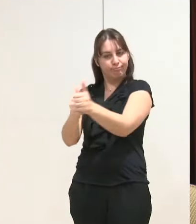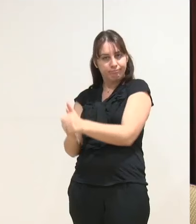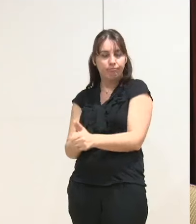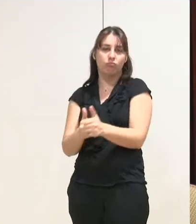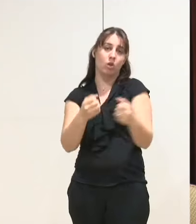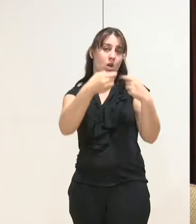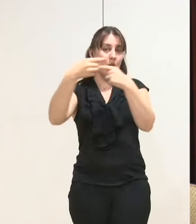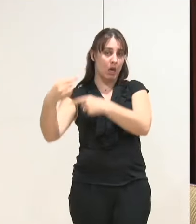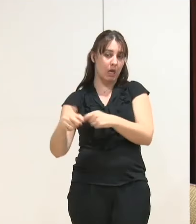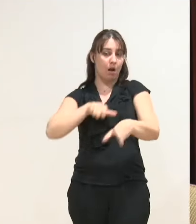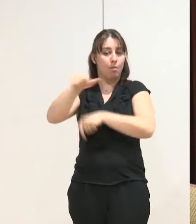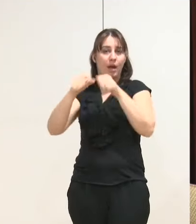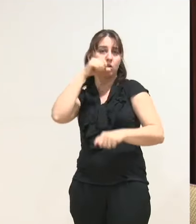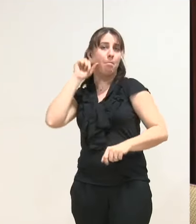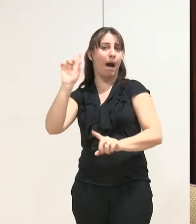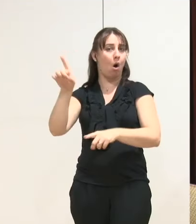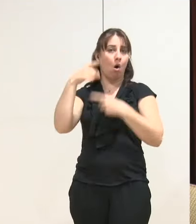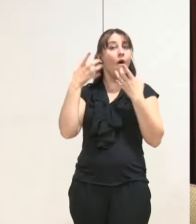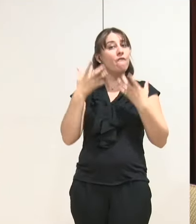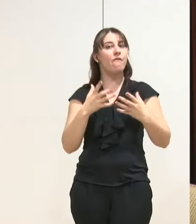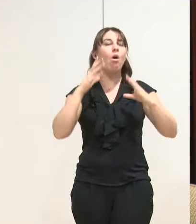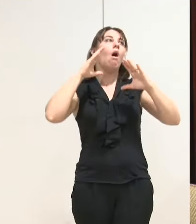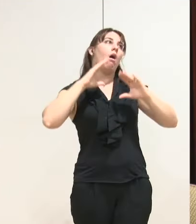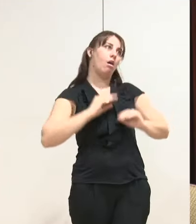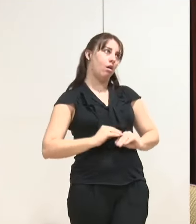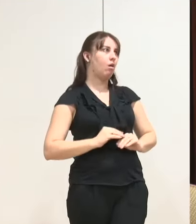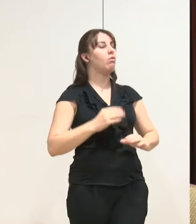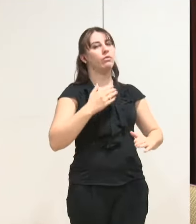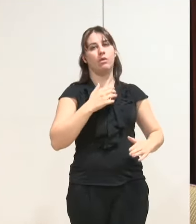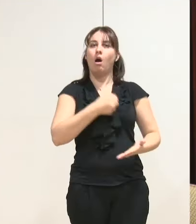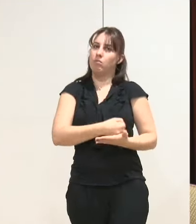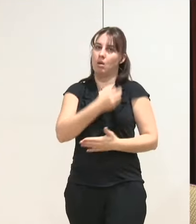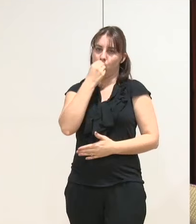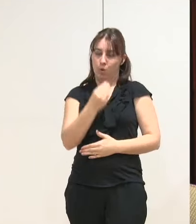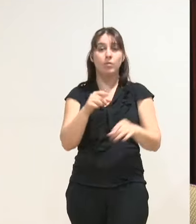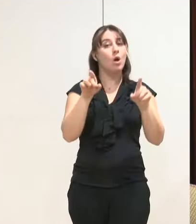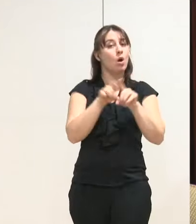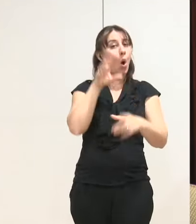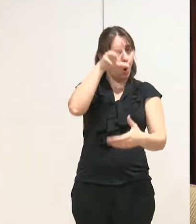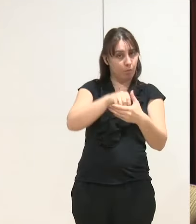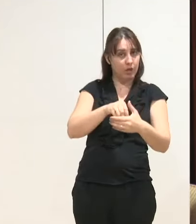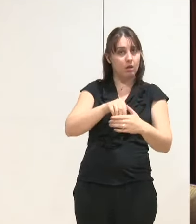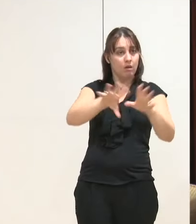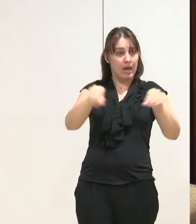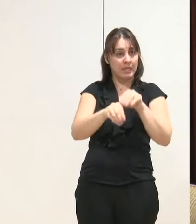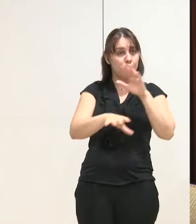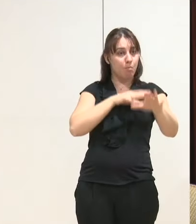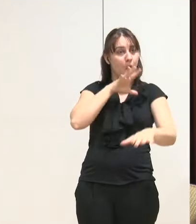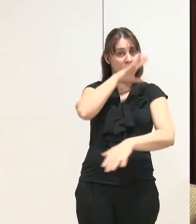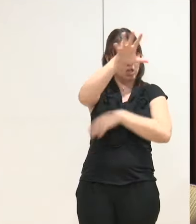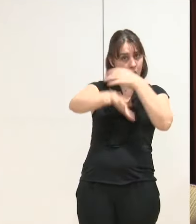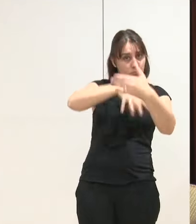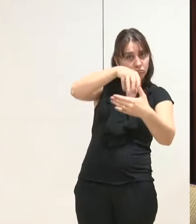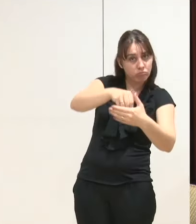tout simplement à l'attente des parents qui se voulaient rassurer cela correspondait à l'attente des du corps enseignant et des